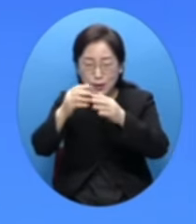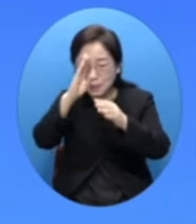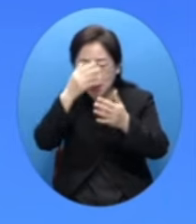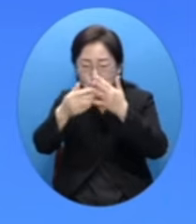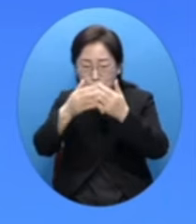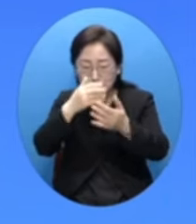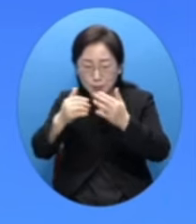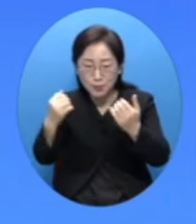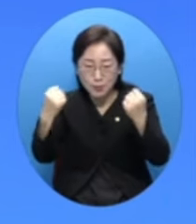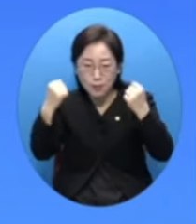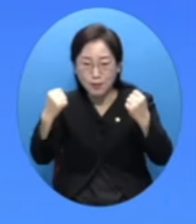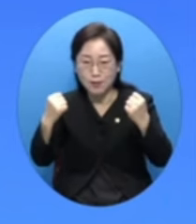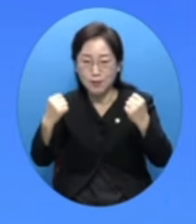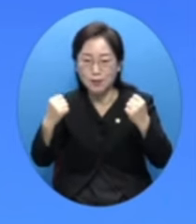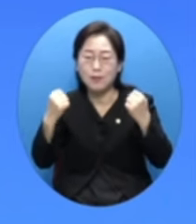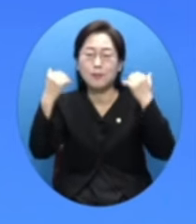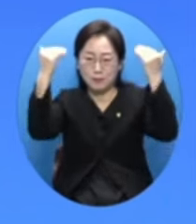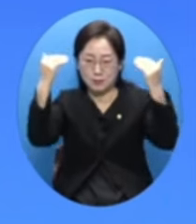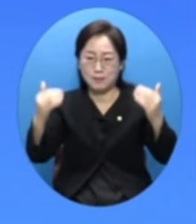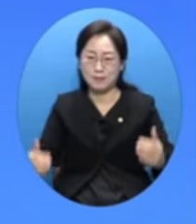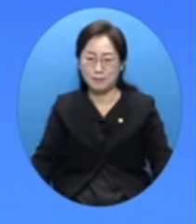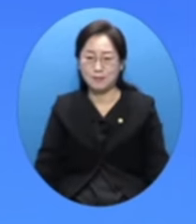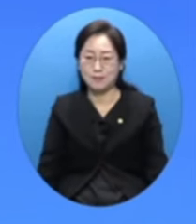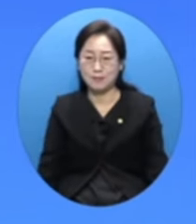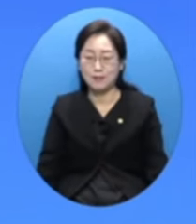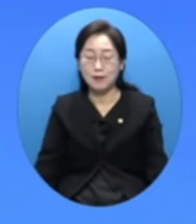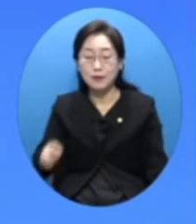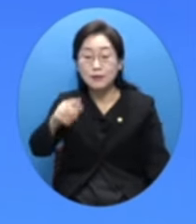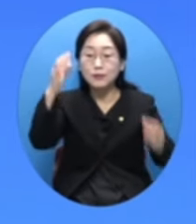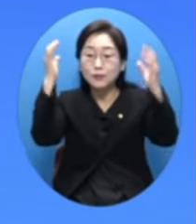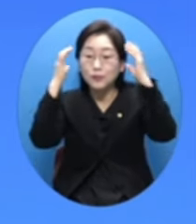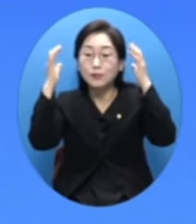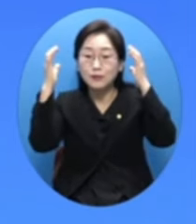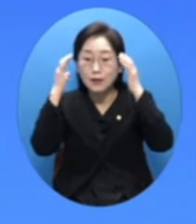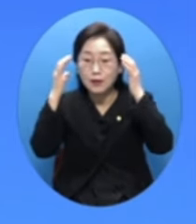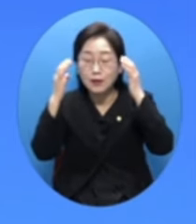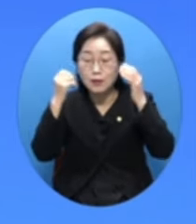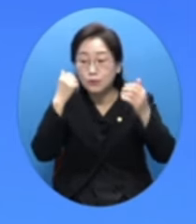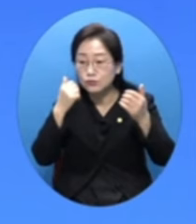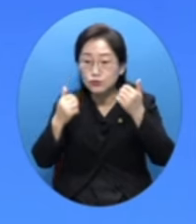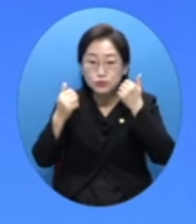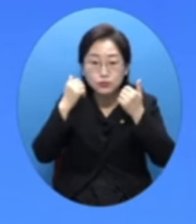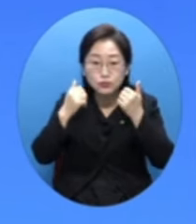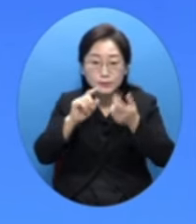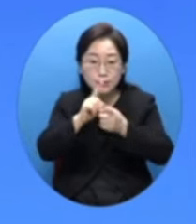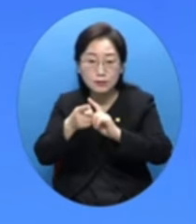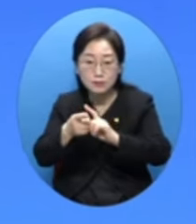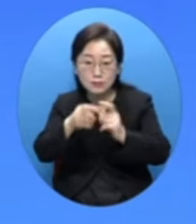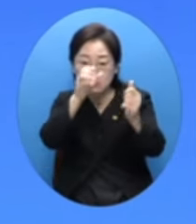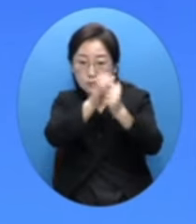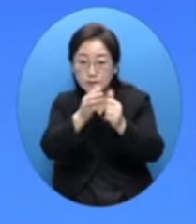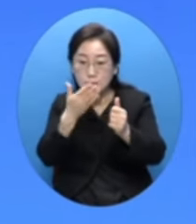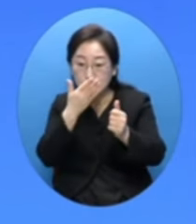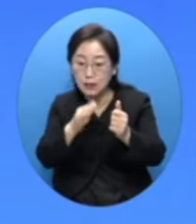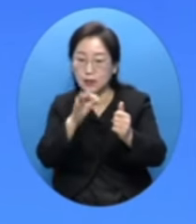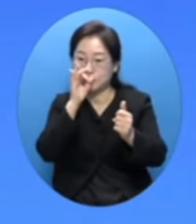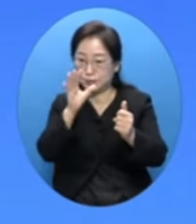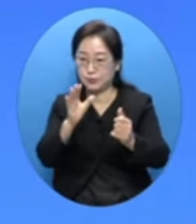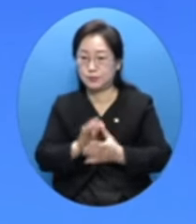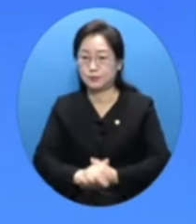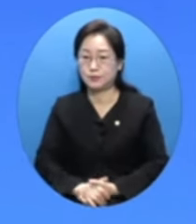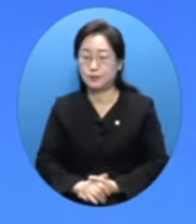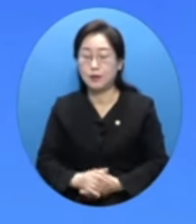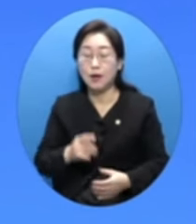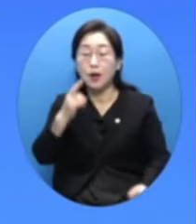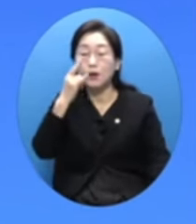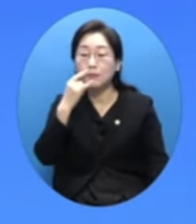성장하게 되는데 근데 이런 고난은 그 누구도 누가 대신해줄 수도 없다고 하는 것입니다